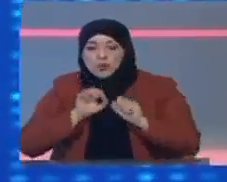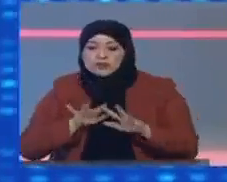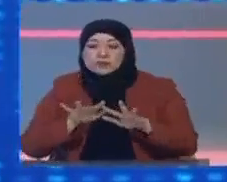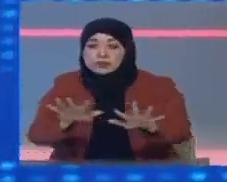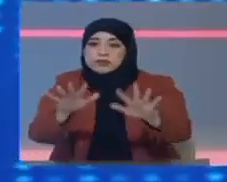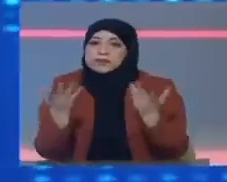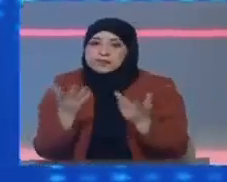نتابع